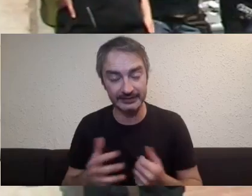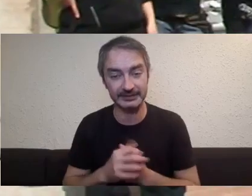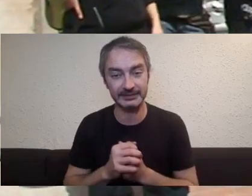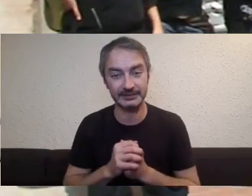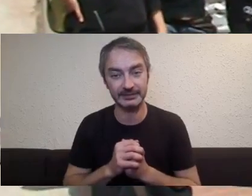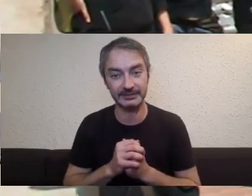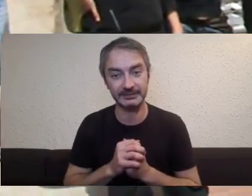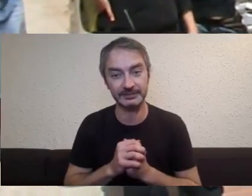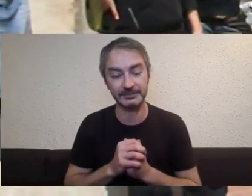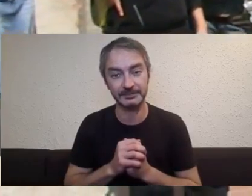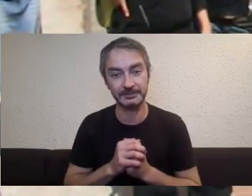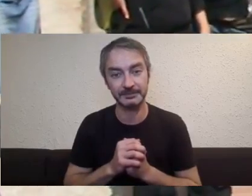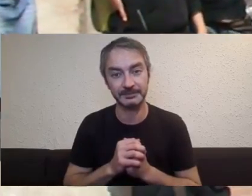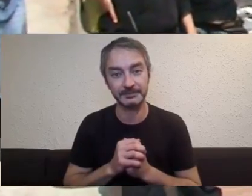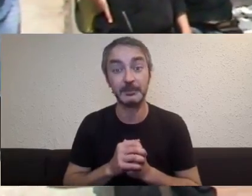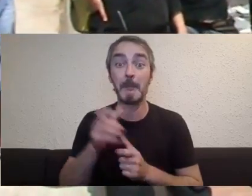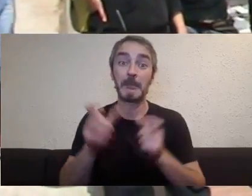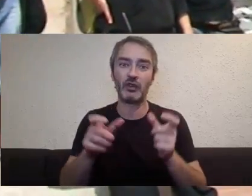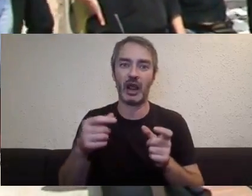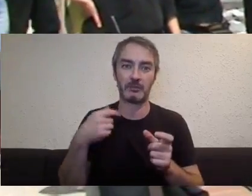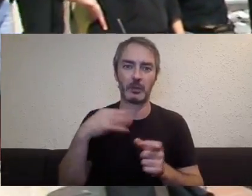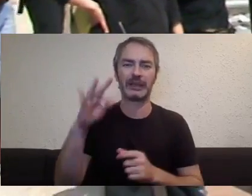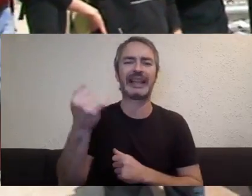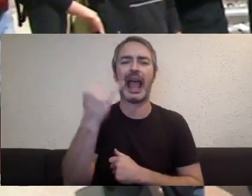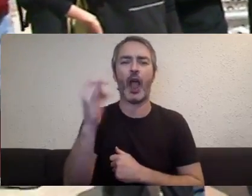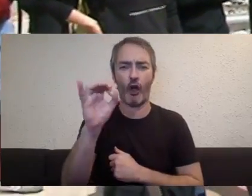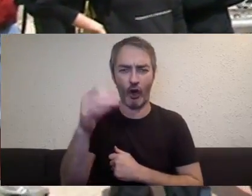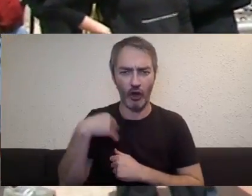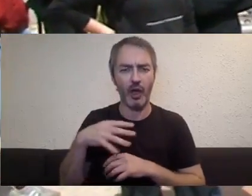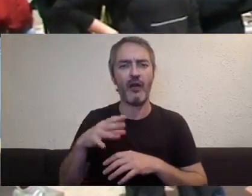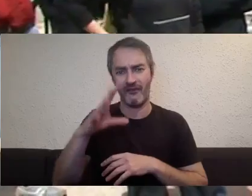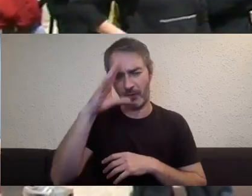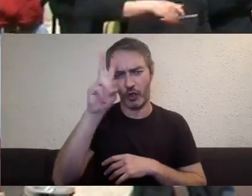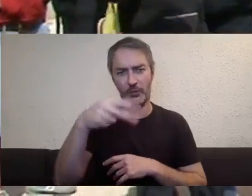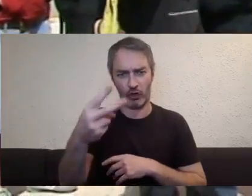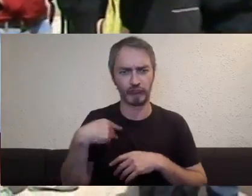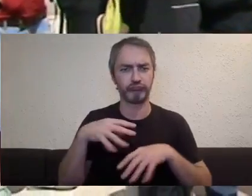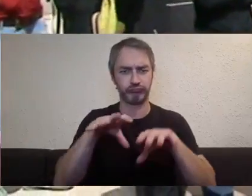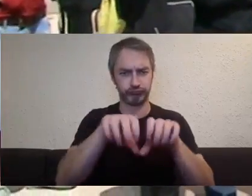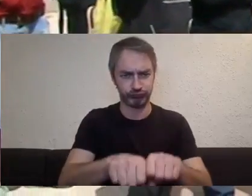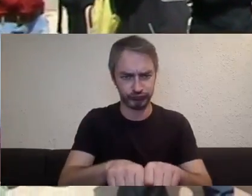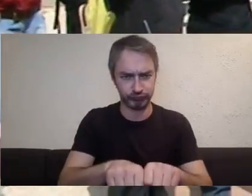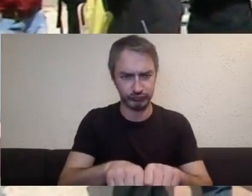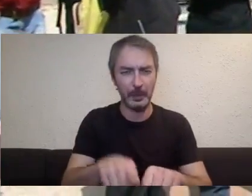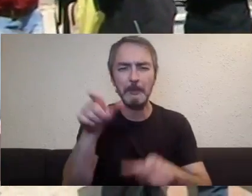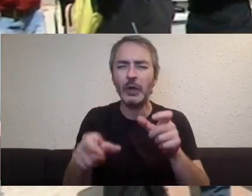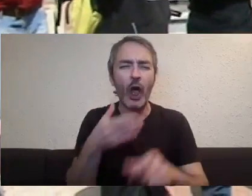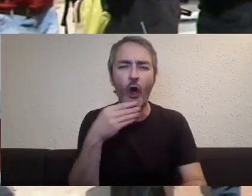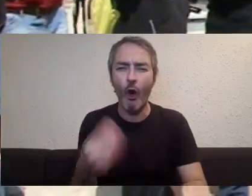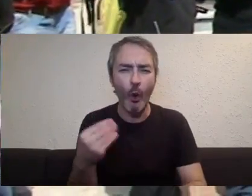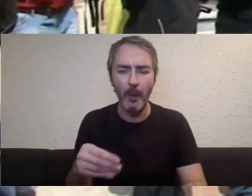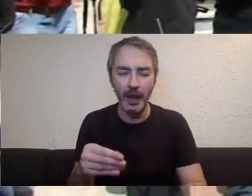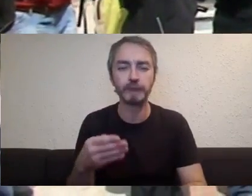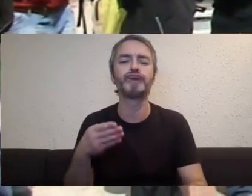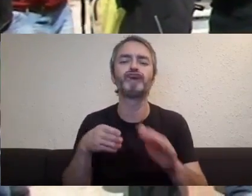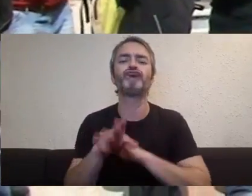pati bastant solucionat. No? Llavors, la gent que ocupa el Tajo, que era el febrer, març del